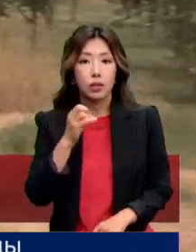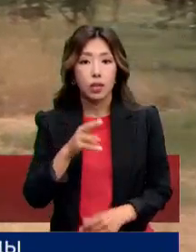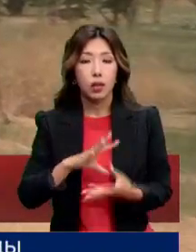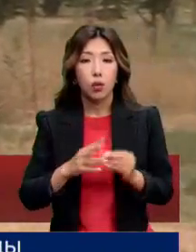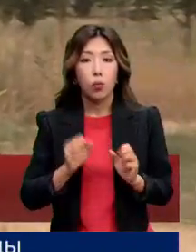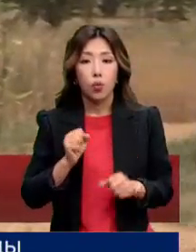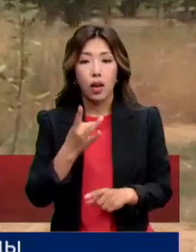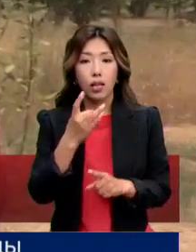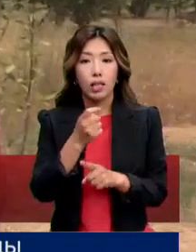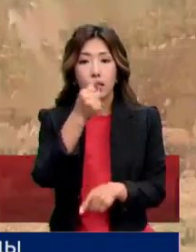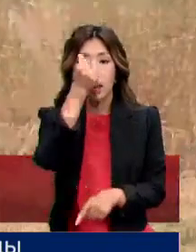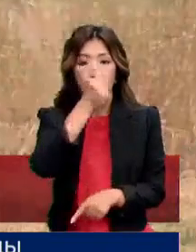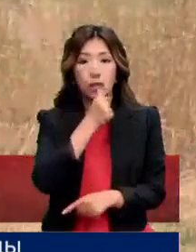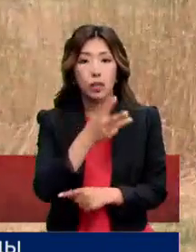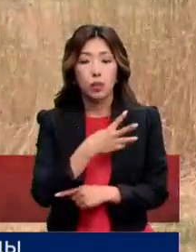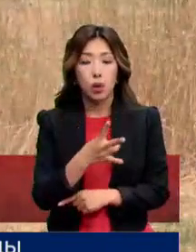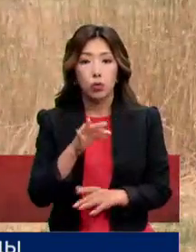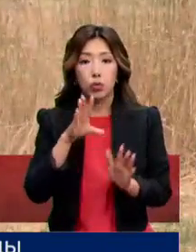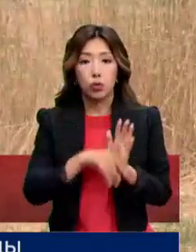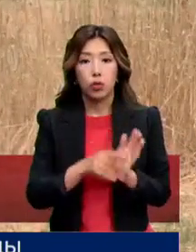месяц, но даже они засыхают.